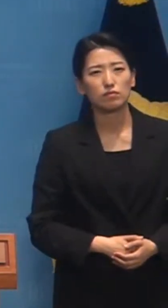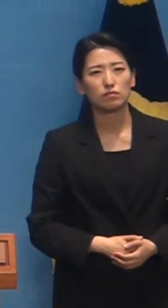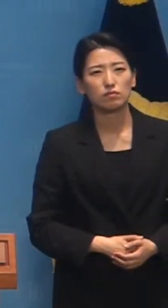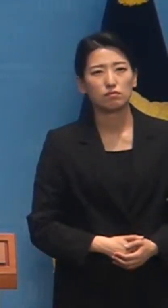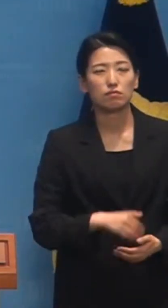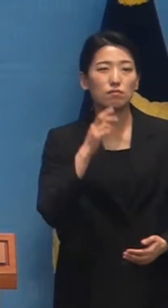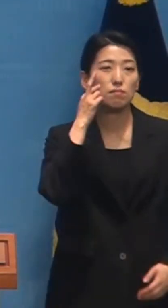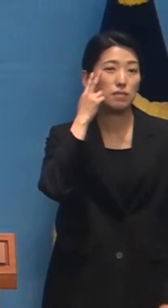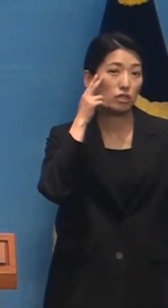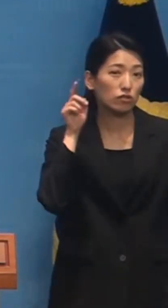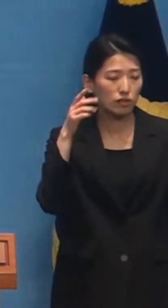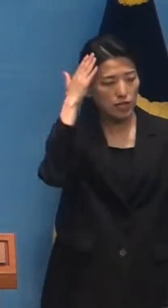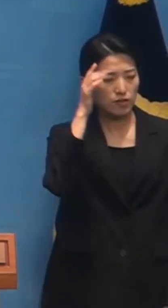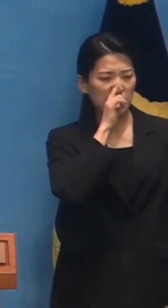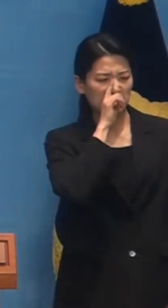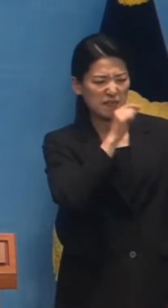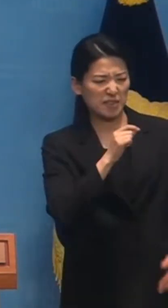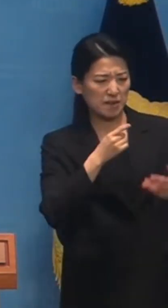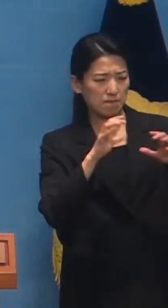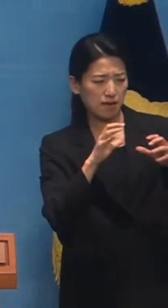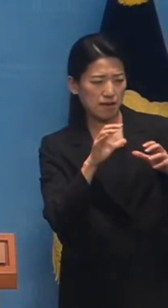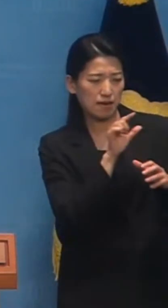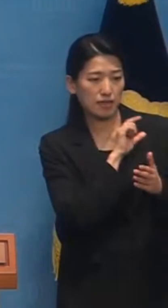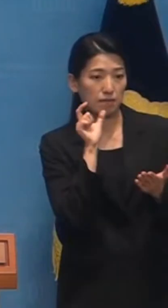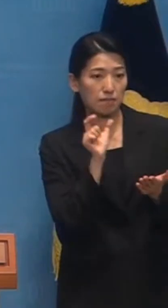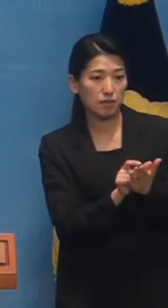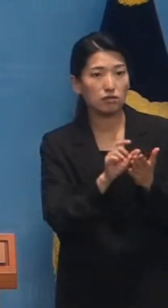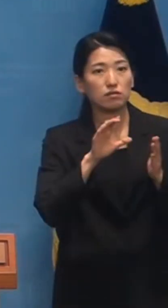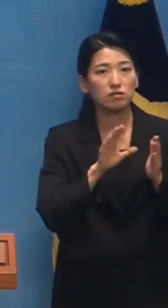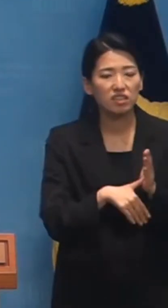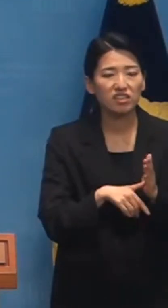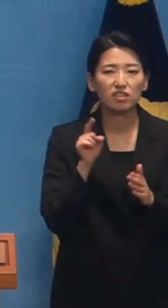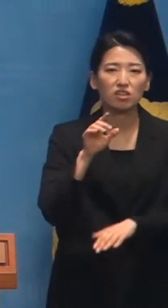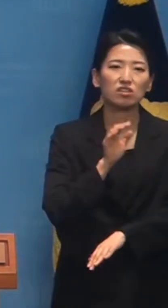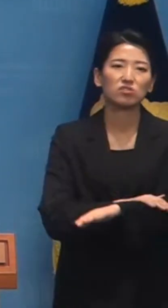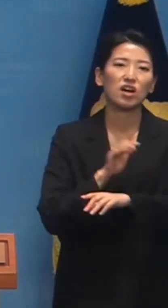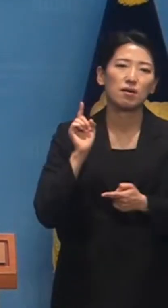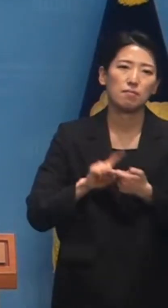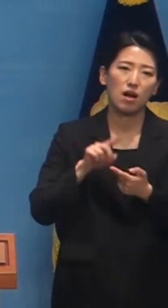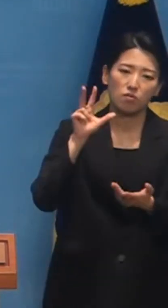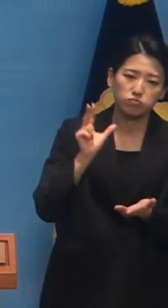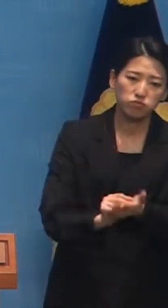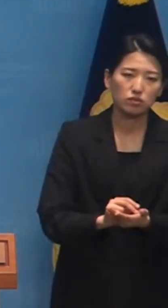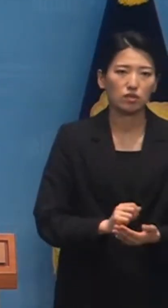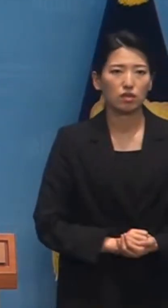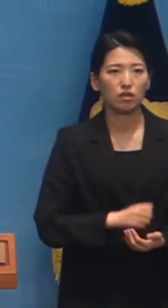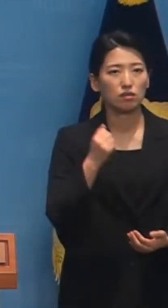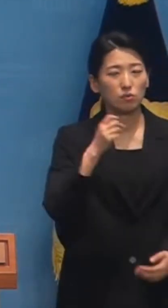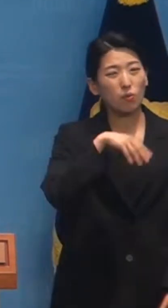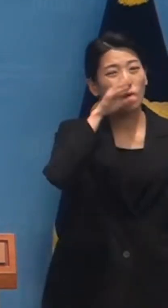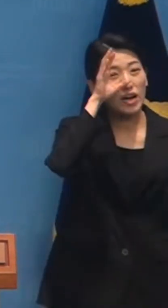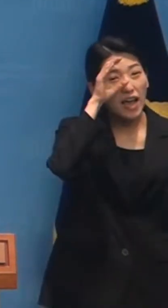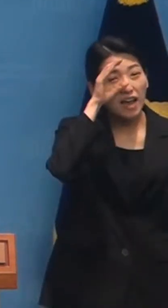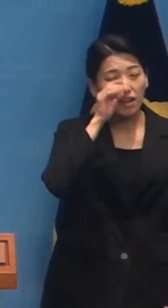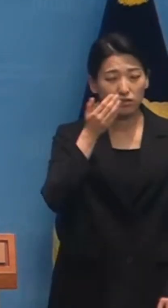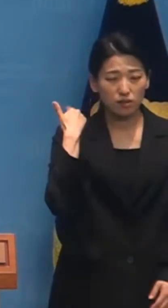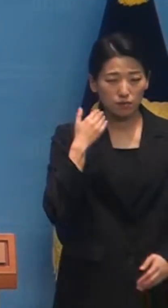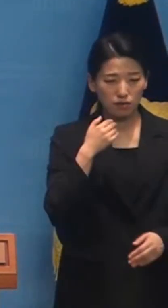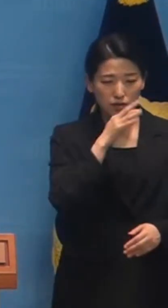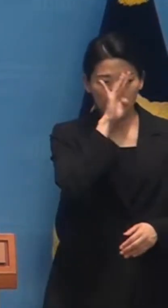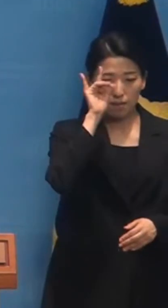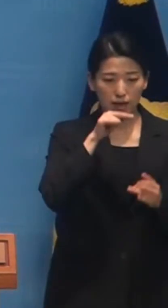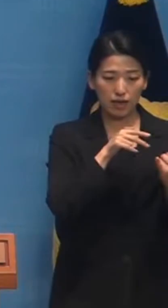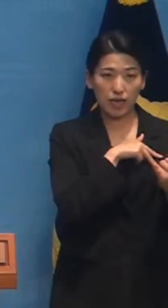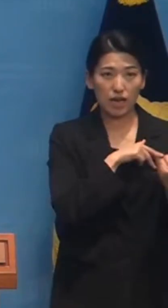민감국가 지정 놓고 국민 선동하는 좌파, 3월 24일자 계란투척 야 자작극 논란 거센대